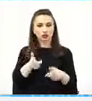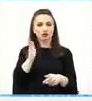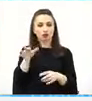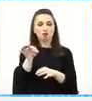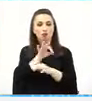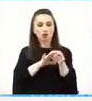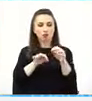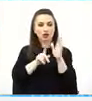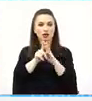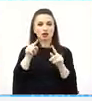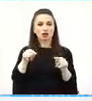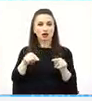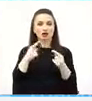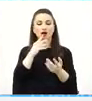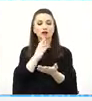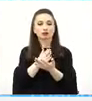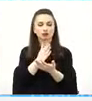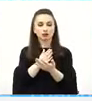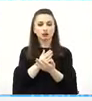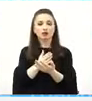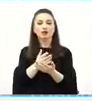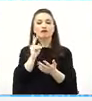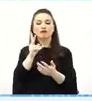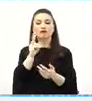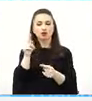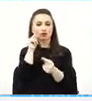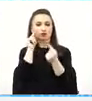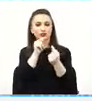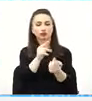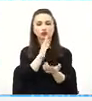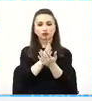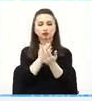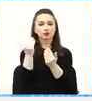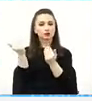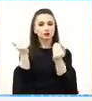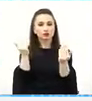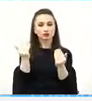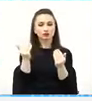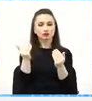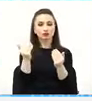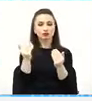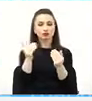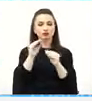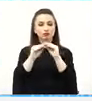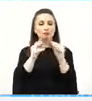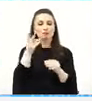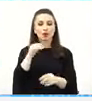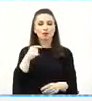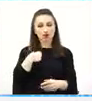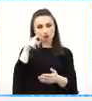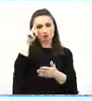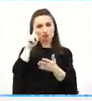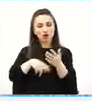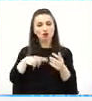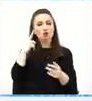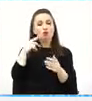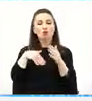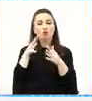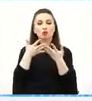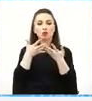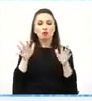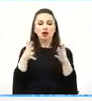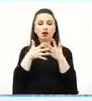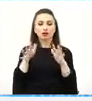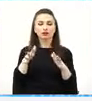დათანხმდება ამ პროექტების განხორციელებას. რა თქმა უნდა, არსებობს ისეთებიც, ვინც ეწინააღმდეგება ფარეხების დემონტაჟს, მაგრამ მერწმუნეთ, უფრო